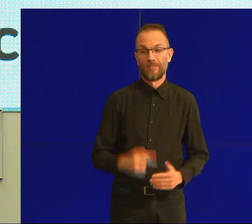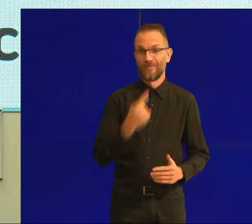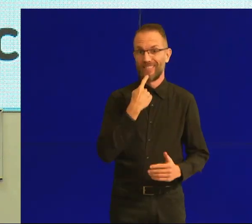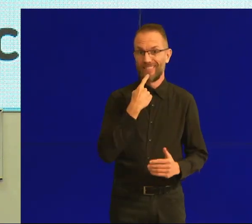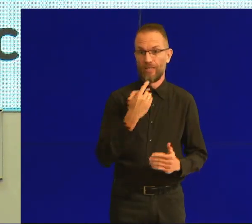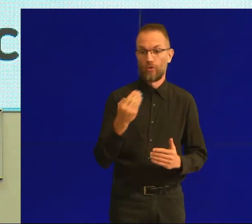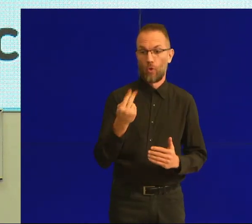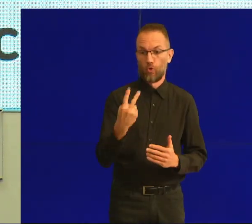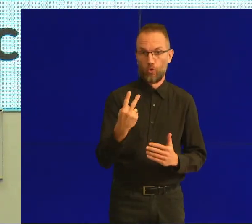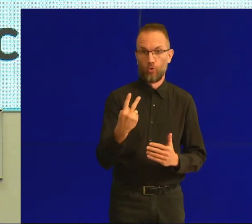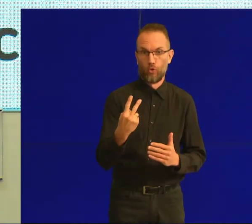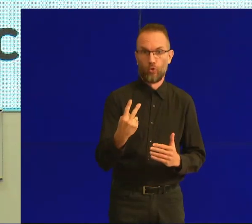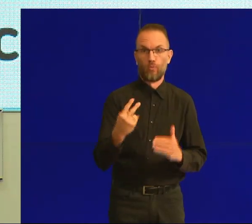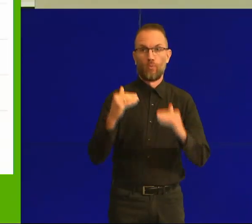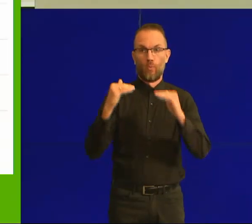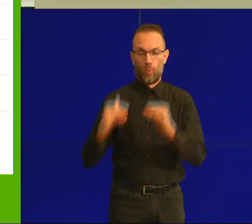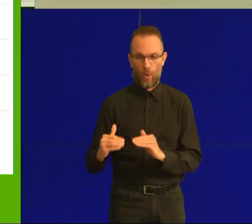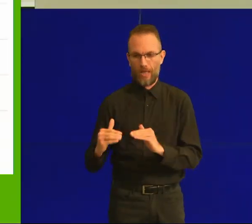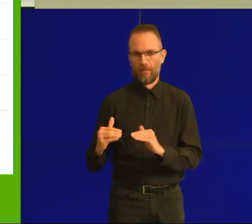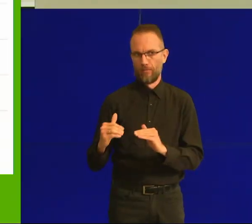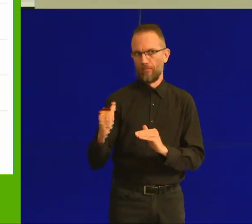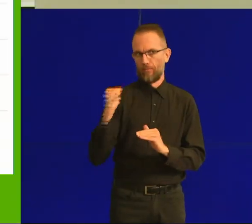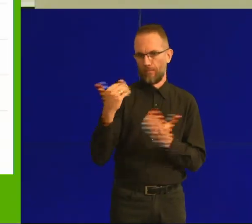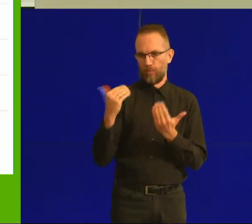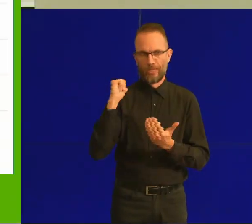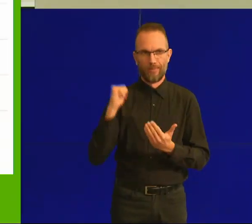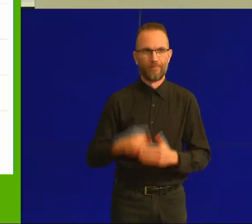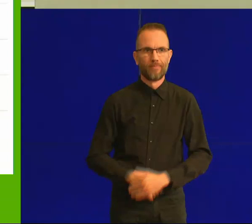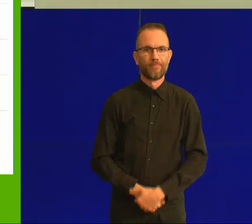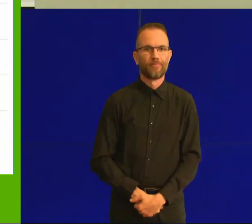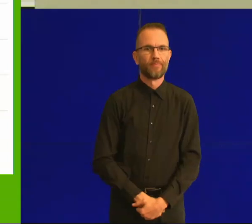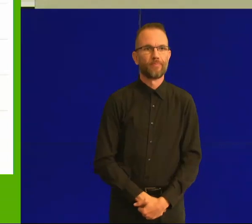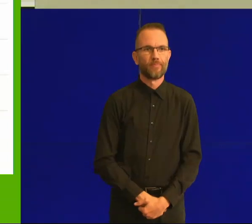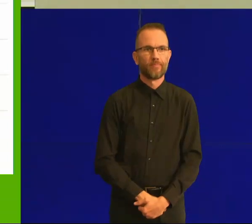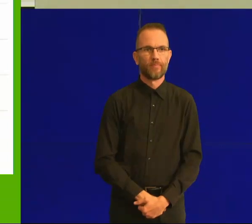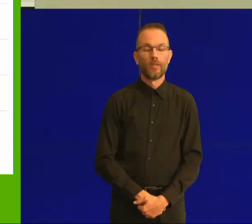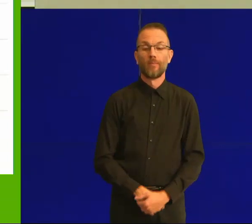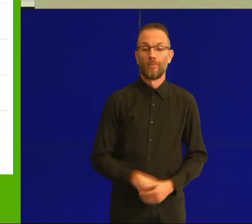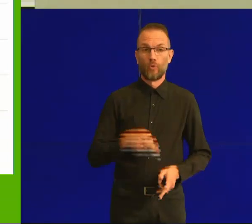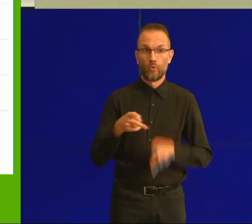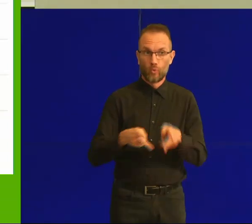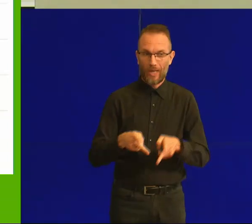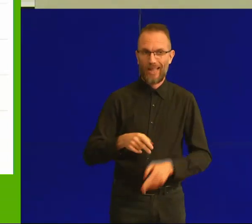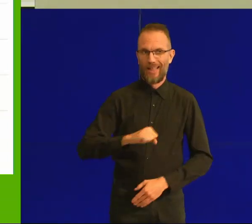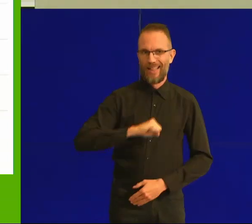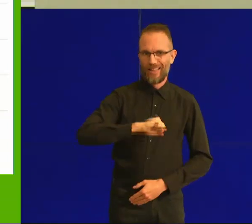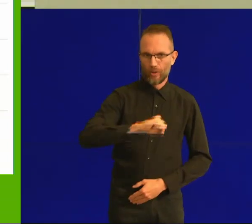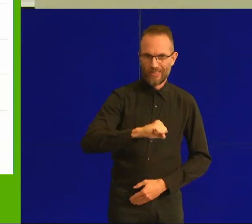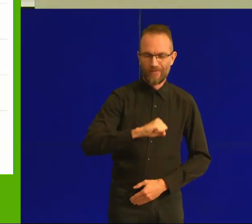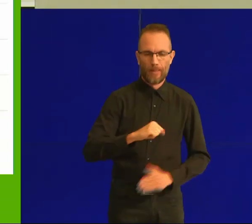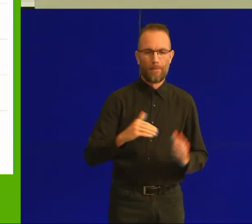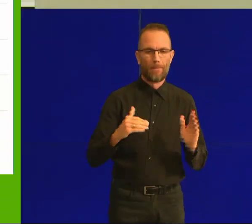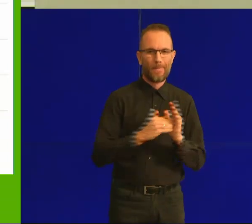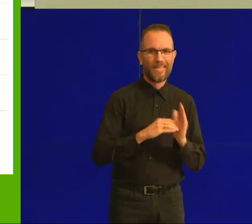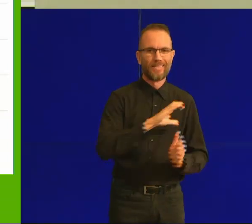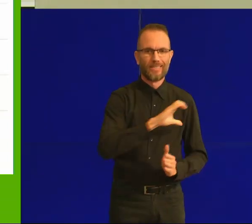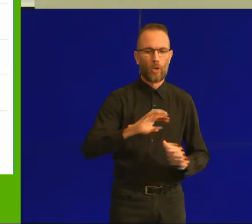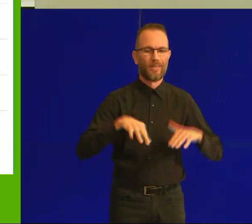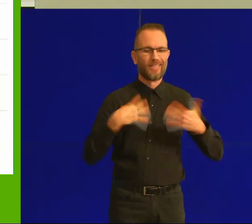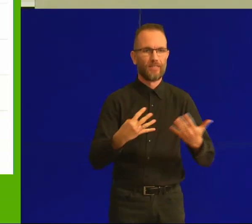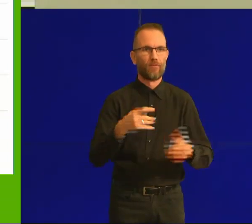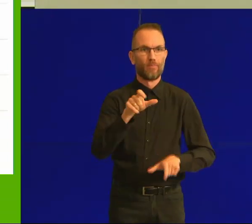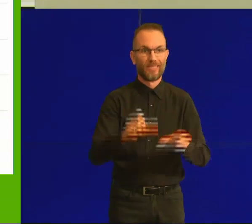parmi ces personnes 1119 sont aux soins intensifs c'est une diminution de 21 par rapport à